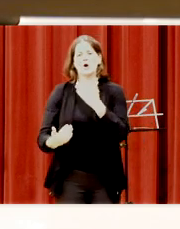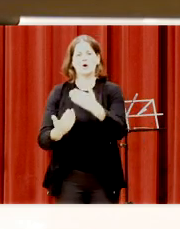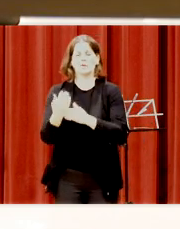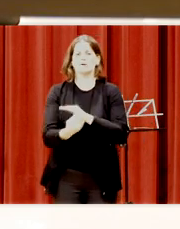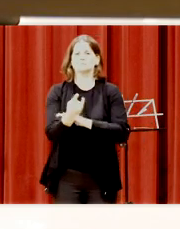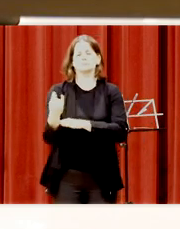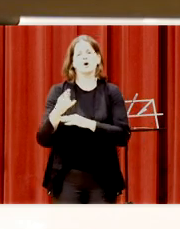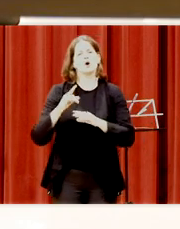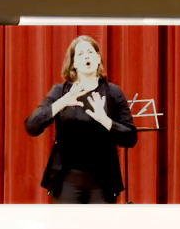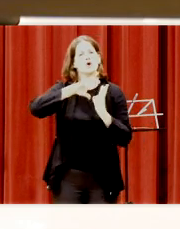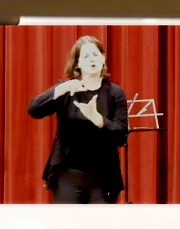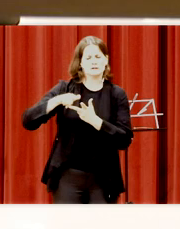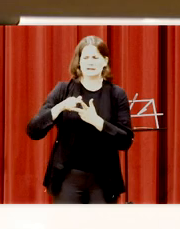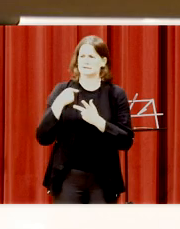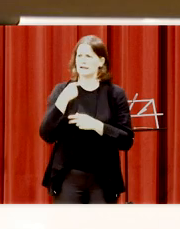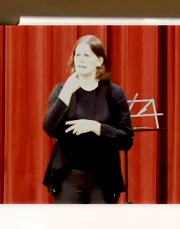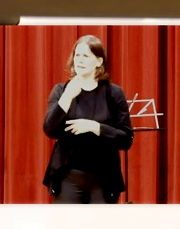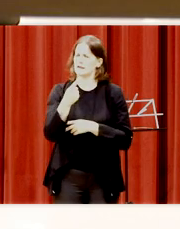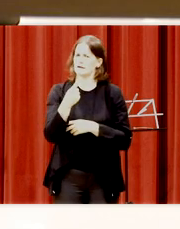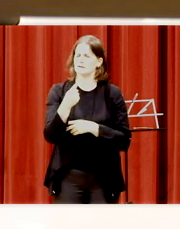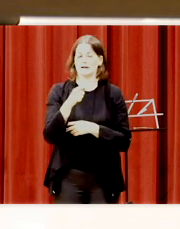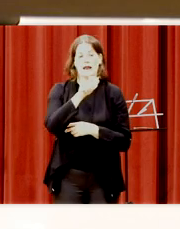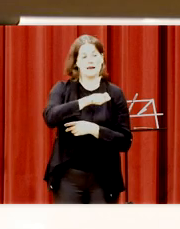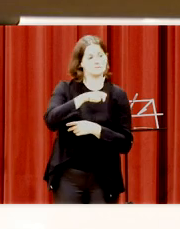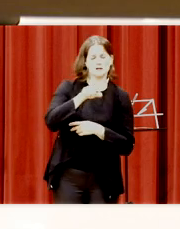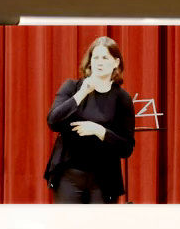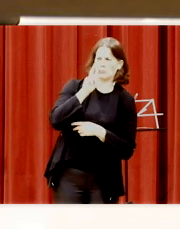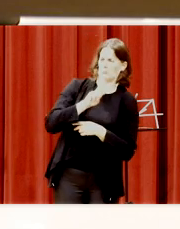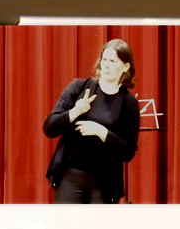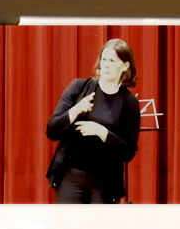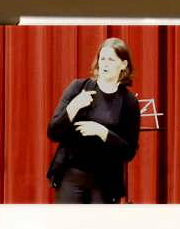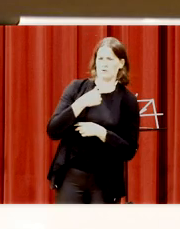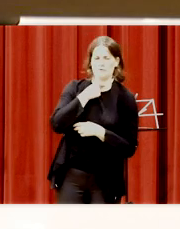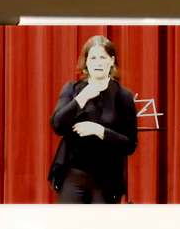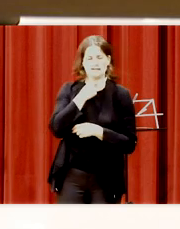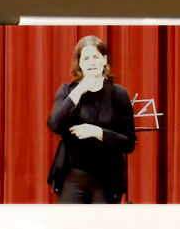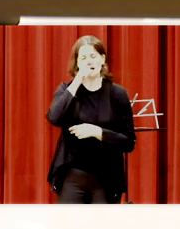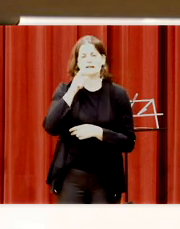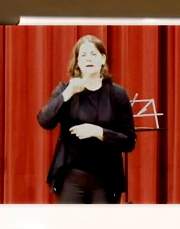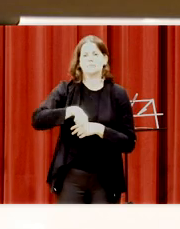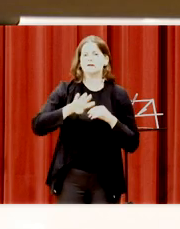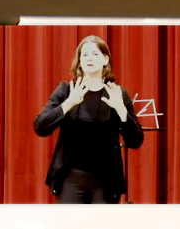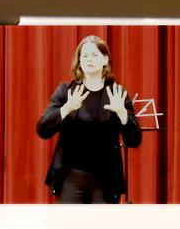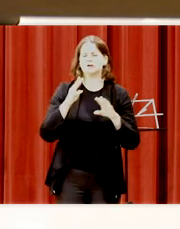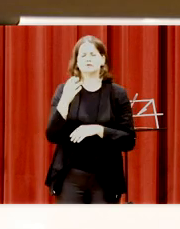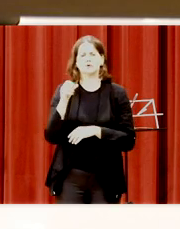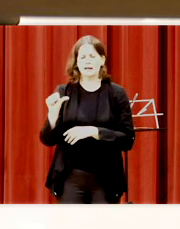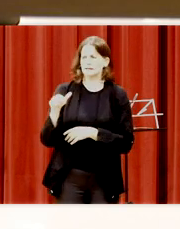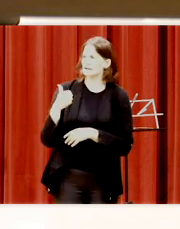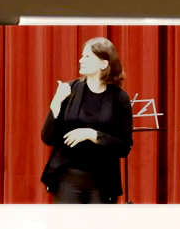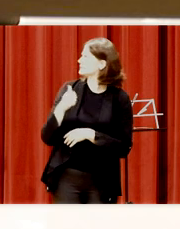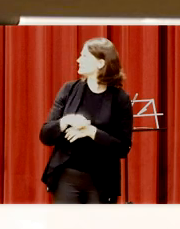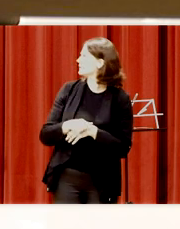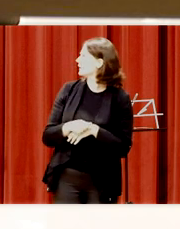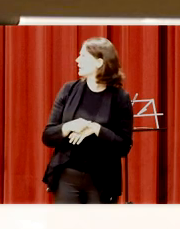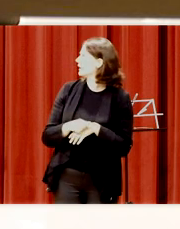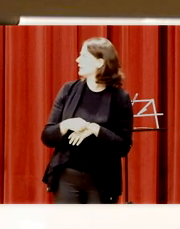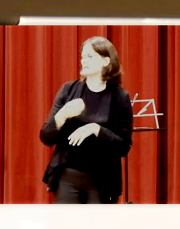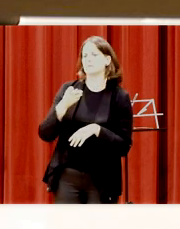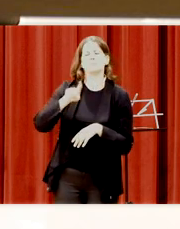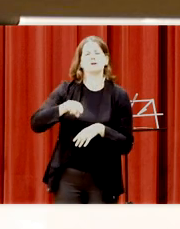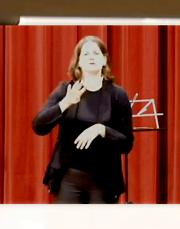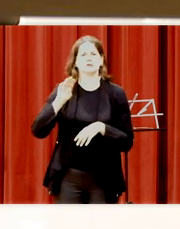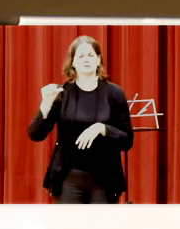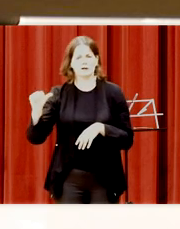que el Gasparov li guanya jugant als escacs, no? Cafè, no? Pren un cafè, mira, la màquina ha pres, i la,